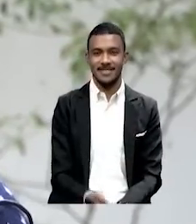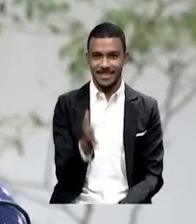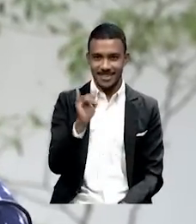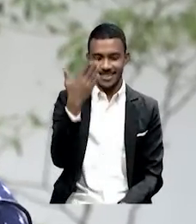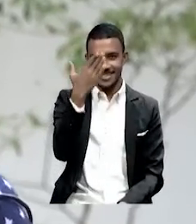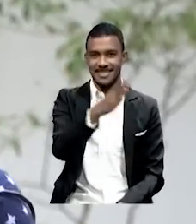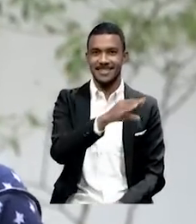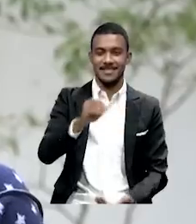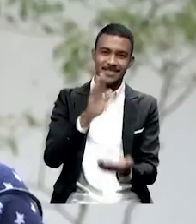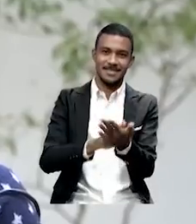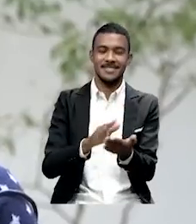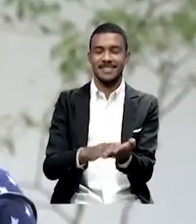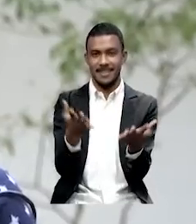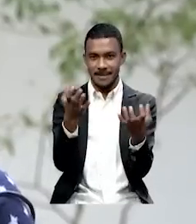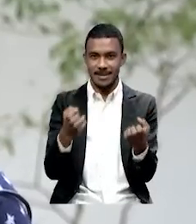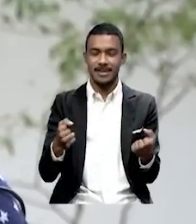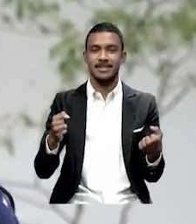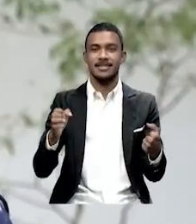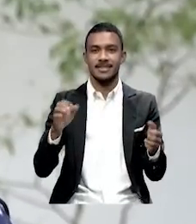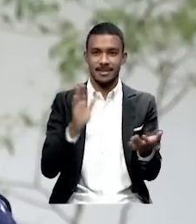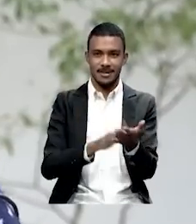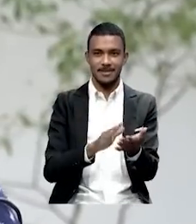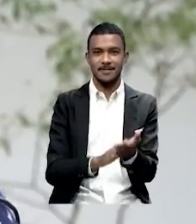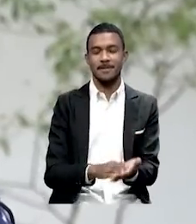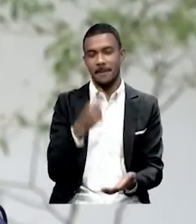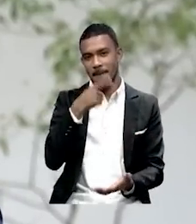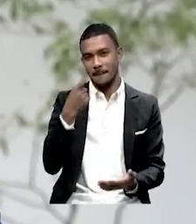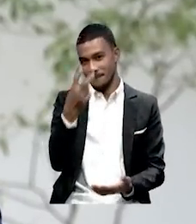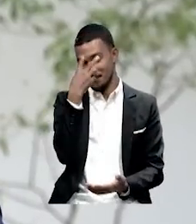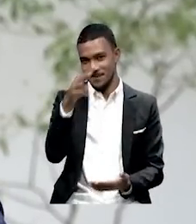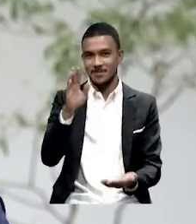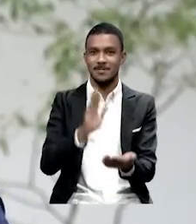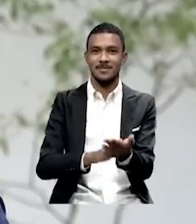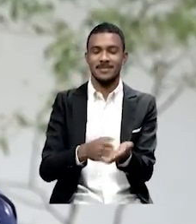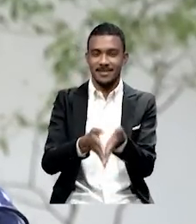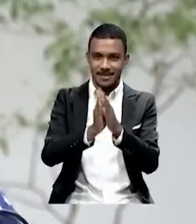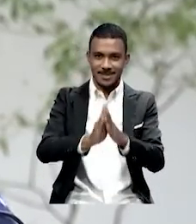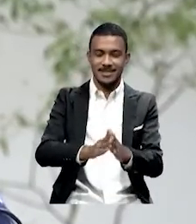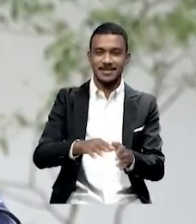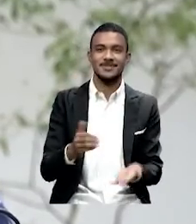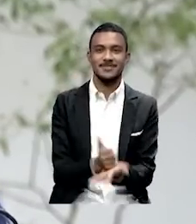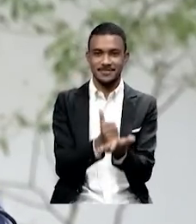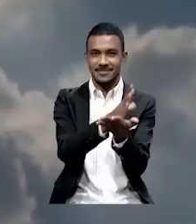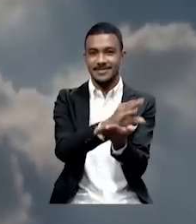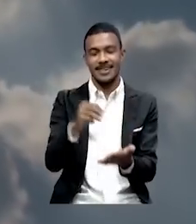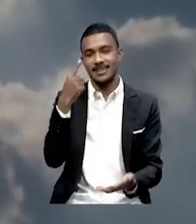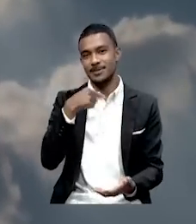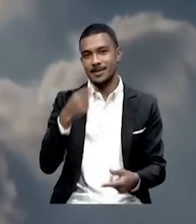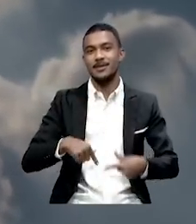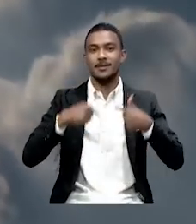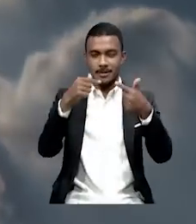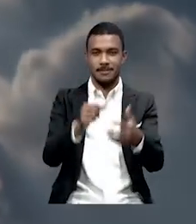ni sekolah kan ya kan sekolah kan Siya matu hari ni sekolah usua-usua persis dari umkar siya matu fo.